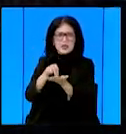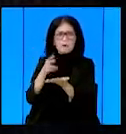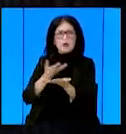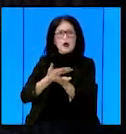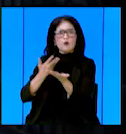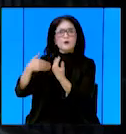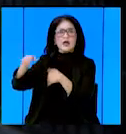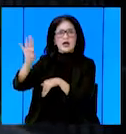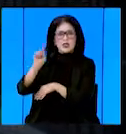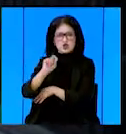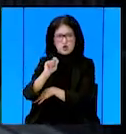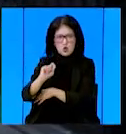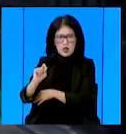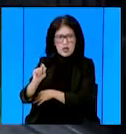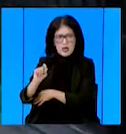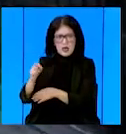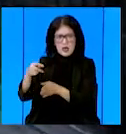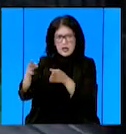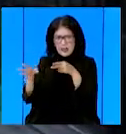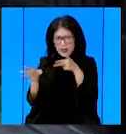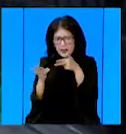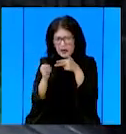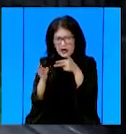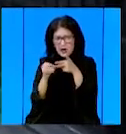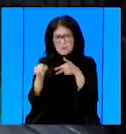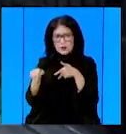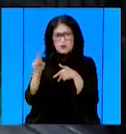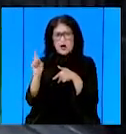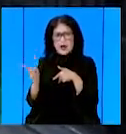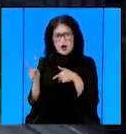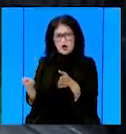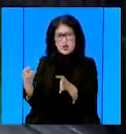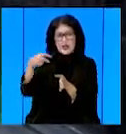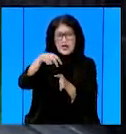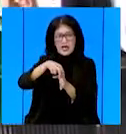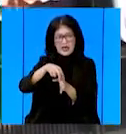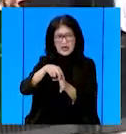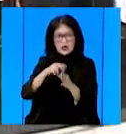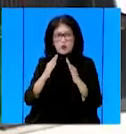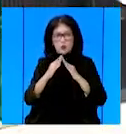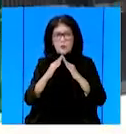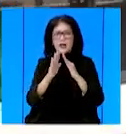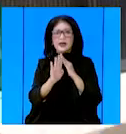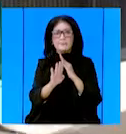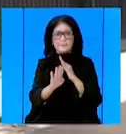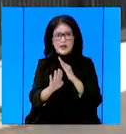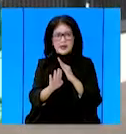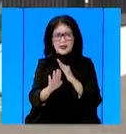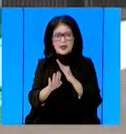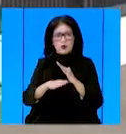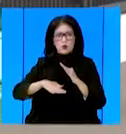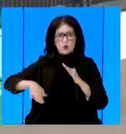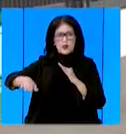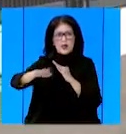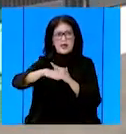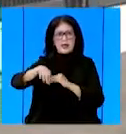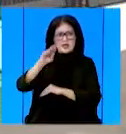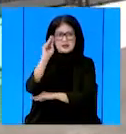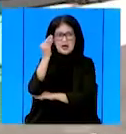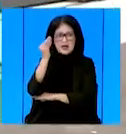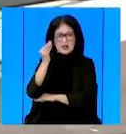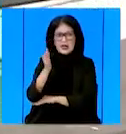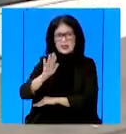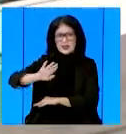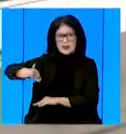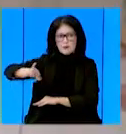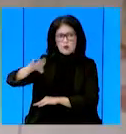sekolah CCTV merekam saat korban naik angkot Jack lingko Dari depan rumahnya di Komplek Pemda DKI Pondok Kelapa Jakarta Timur hari